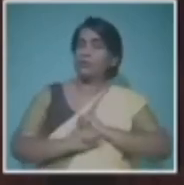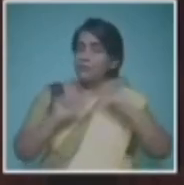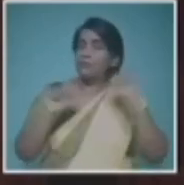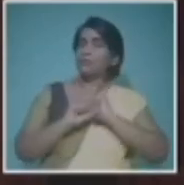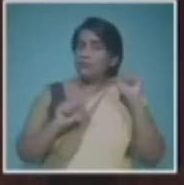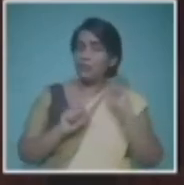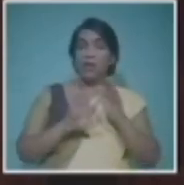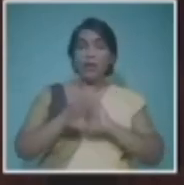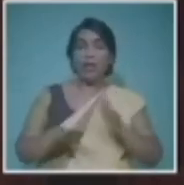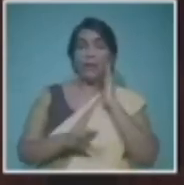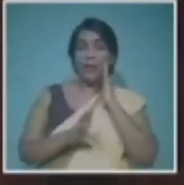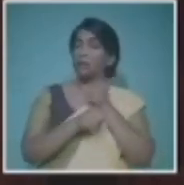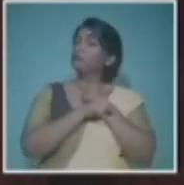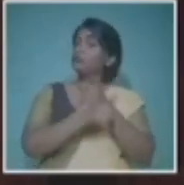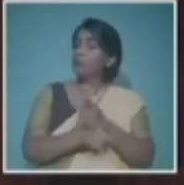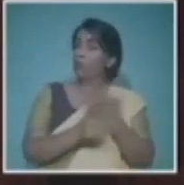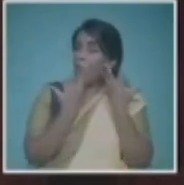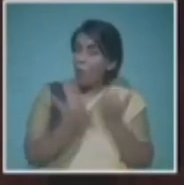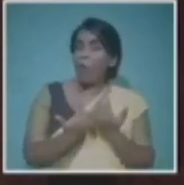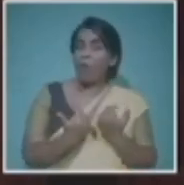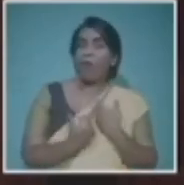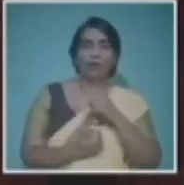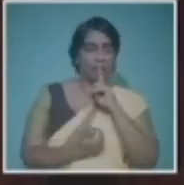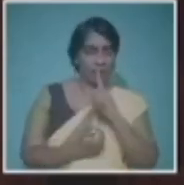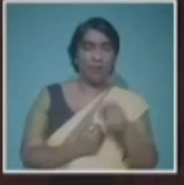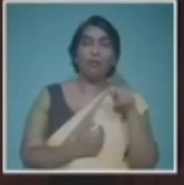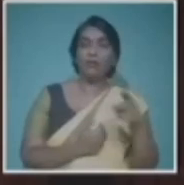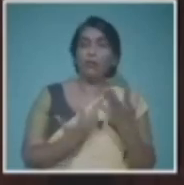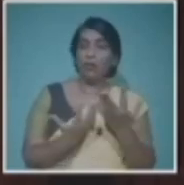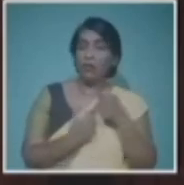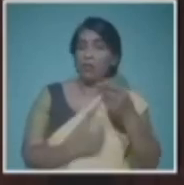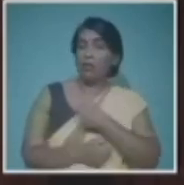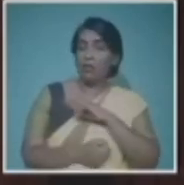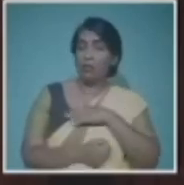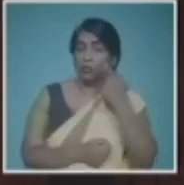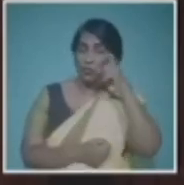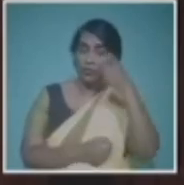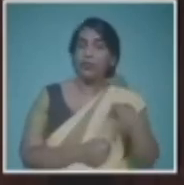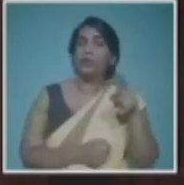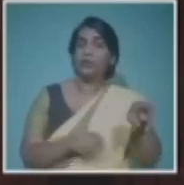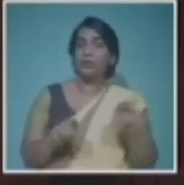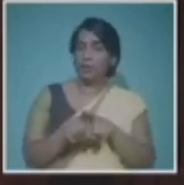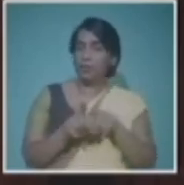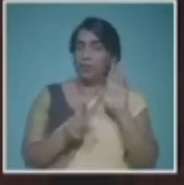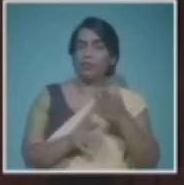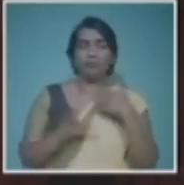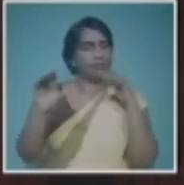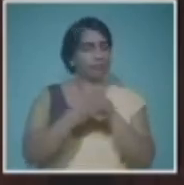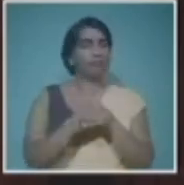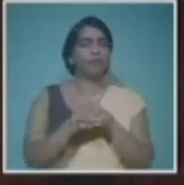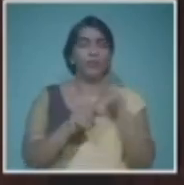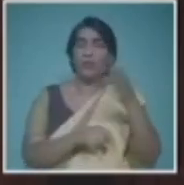කරා දරුවන්ට ඉංග්‍රීසි අධ්‍යාපනය දිය යුතුයි කියන කාරණාව වෙනුවෙන් ඒක අවස්ථාවේ උන්වහන්සේ දැක්කා ඒක නිසා ඒ වෙනුවෙන් මැදිහත් වෙච්ච